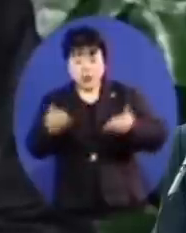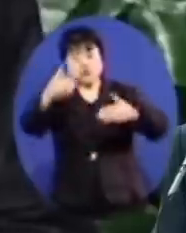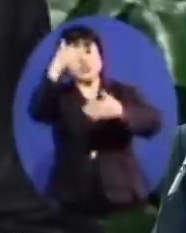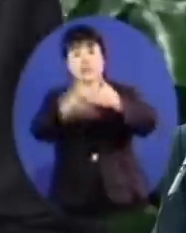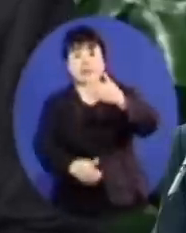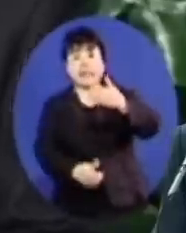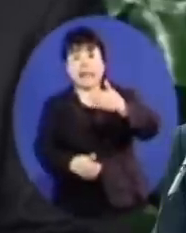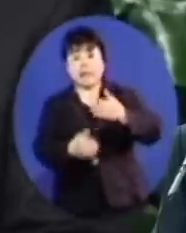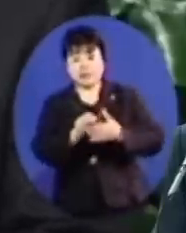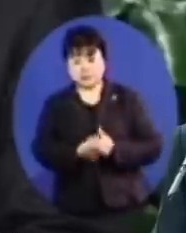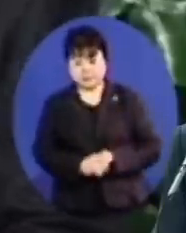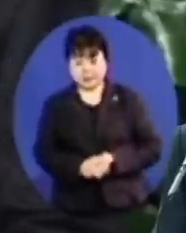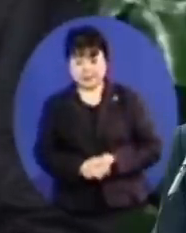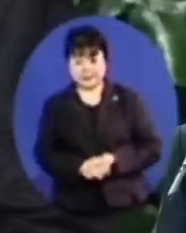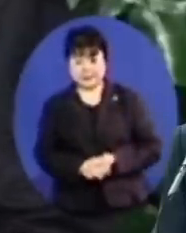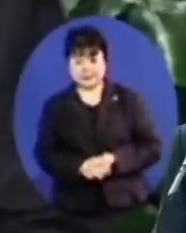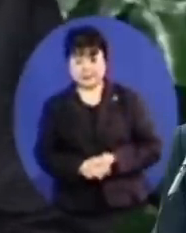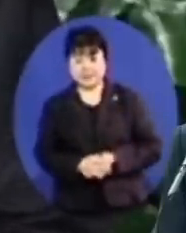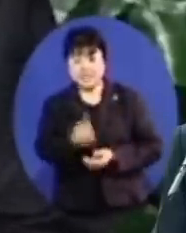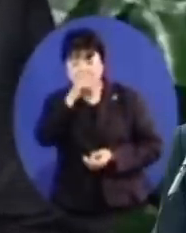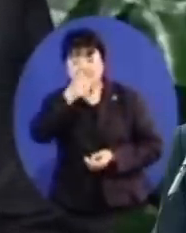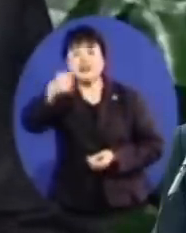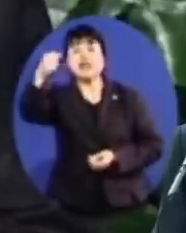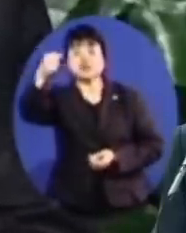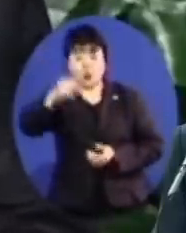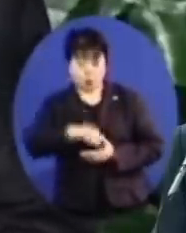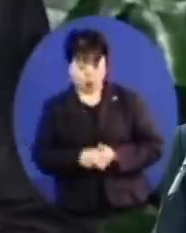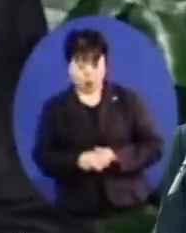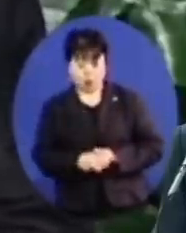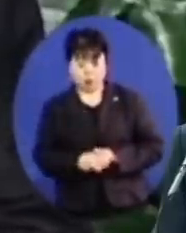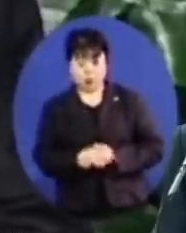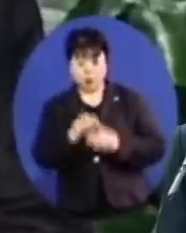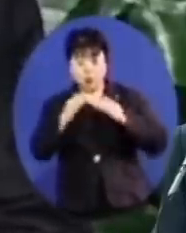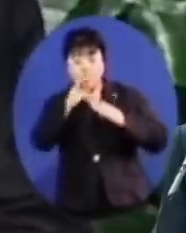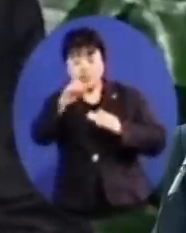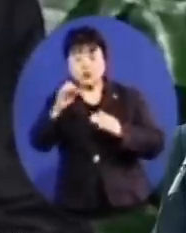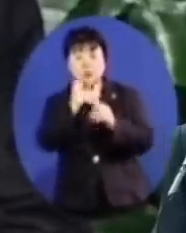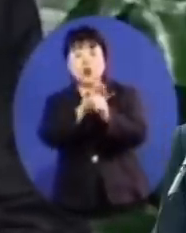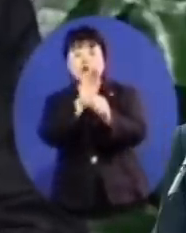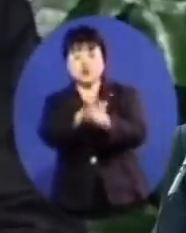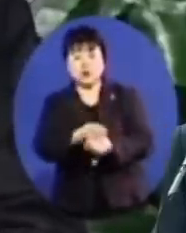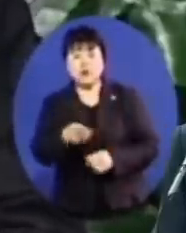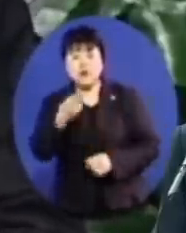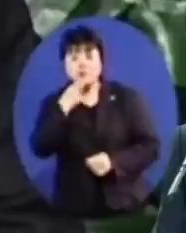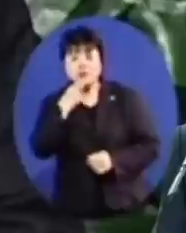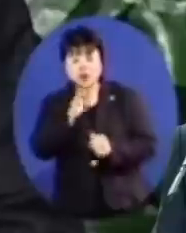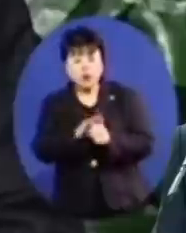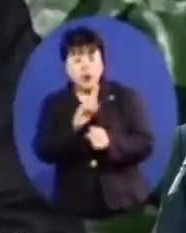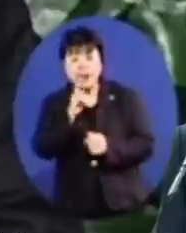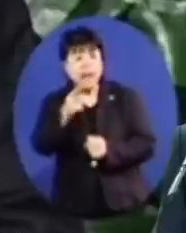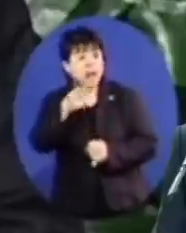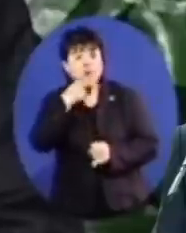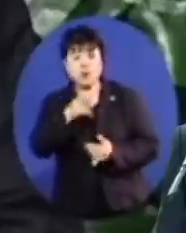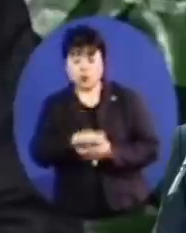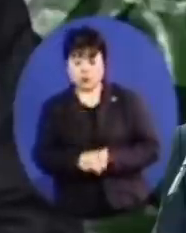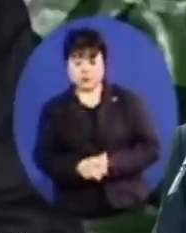남았습니다. 있는 것을 가지고 이웃을 도우라는 것입니다. 없는 것으로 도우라는 말 안